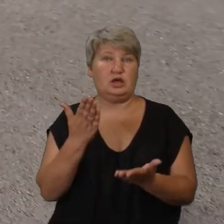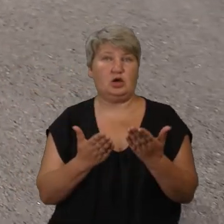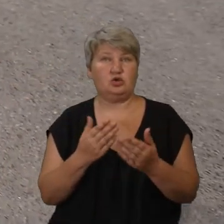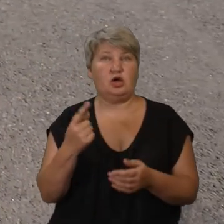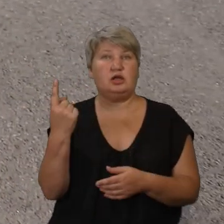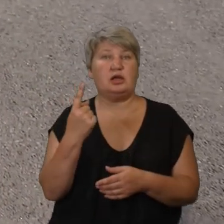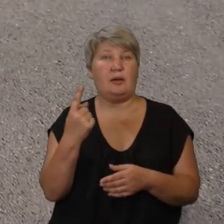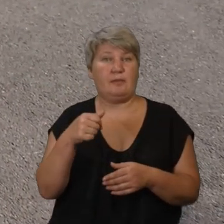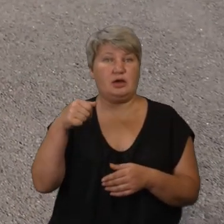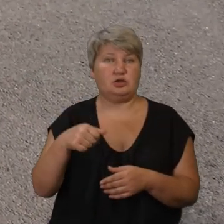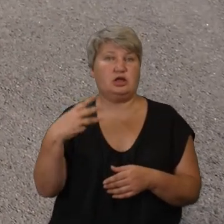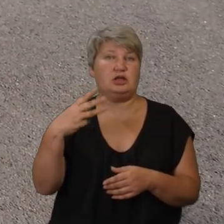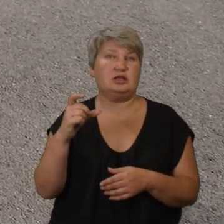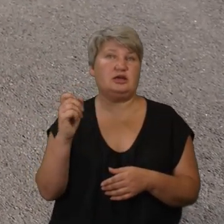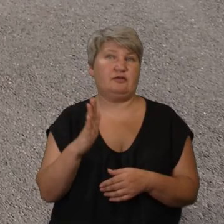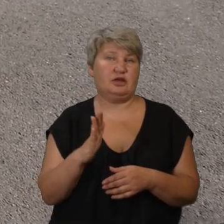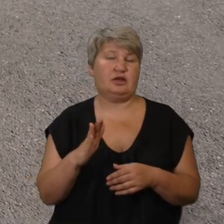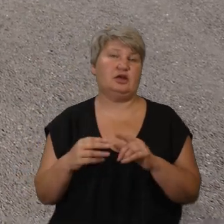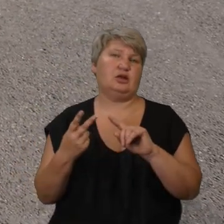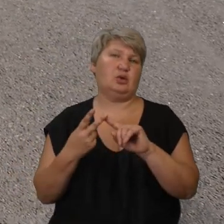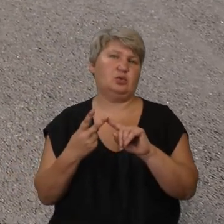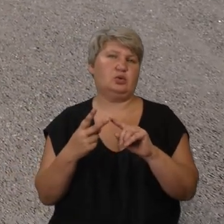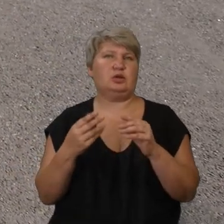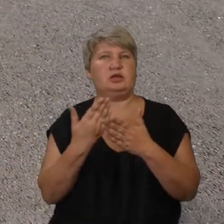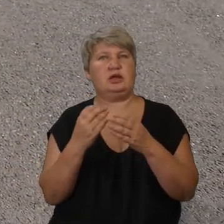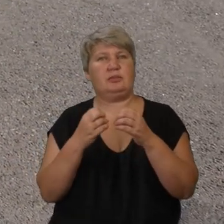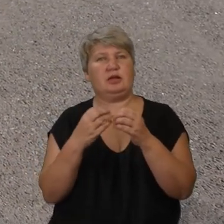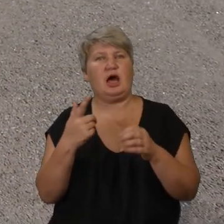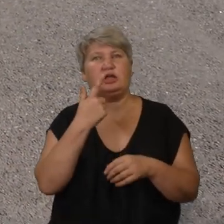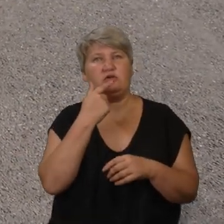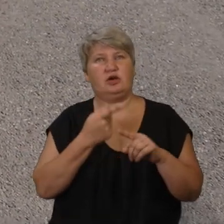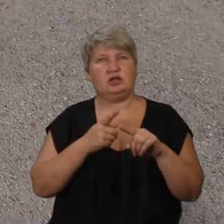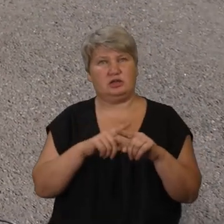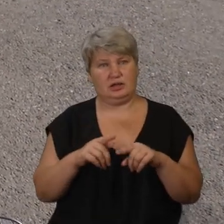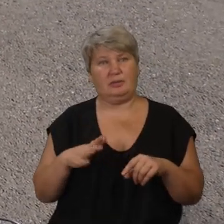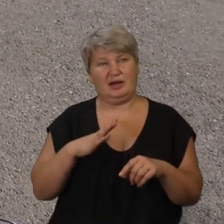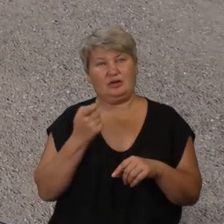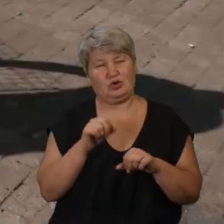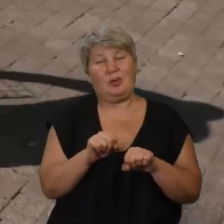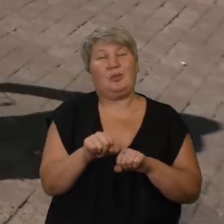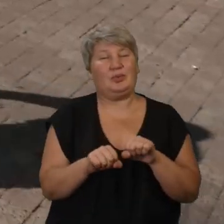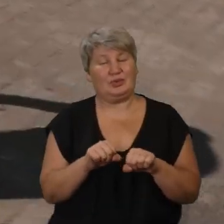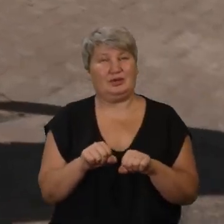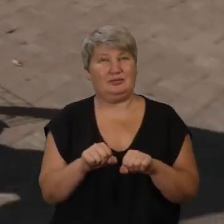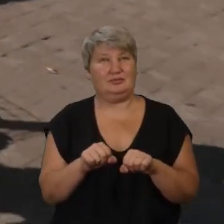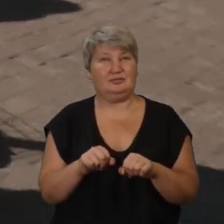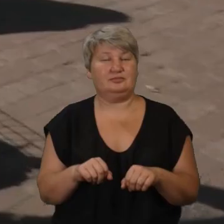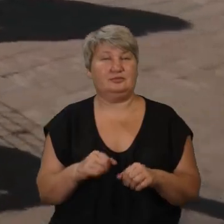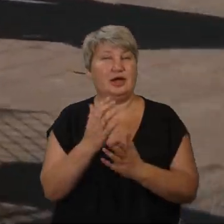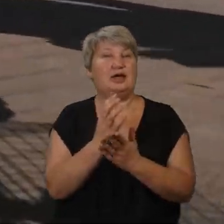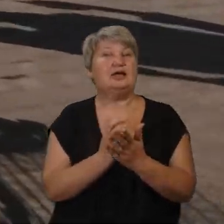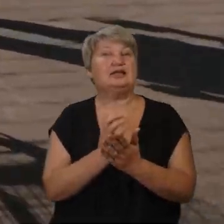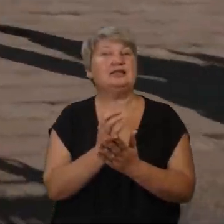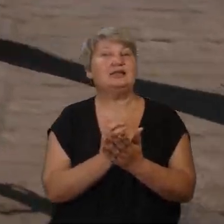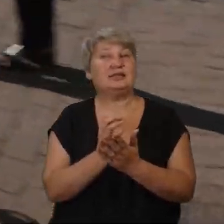на 30 км на другий до 10-15 і на черво ні то вже прийдеться трошки педаль буде запас ходу